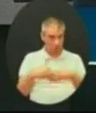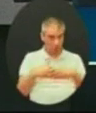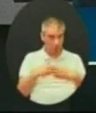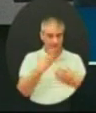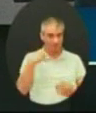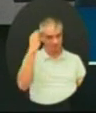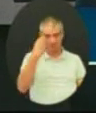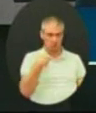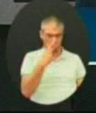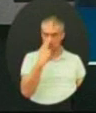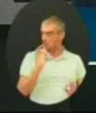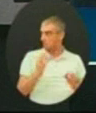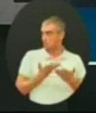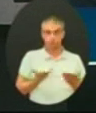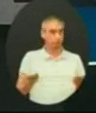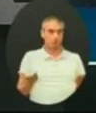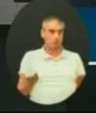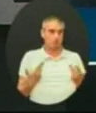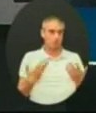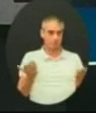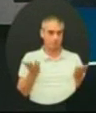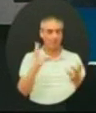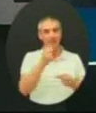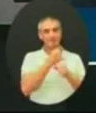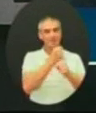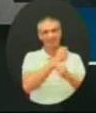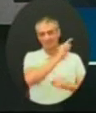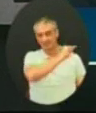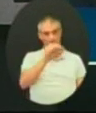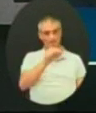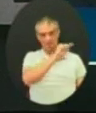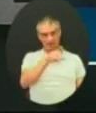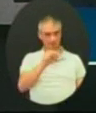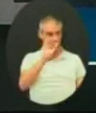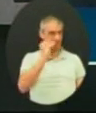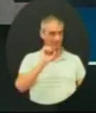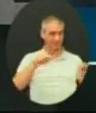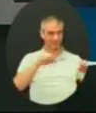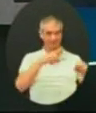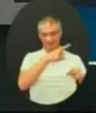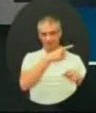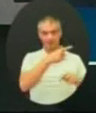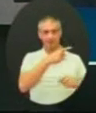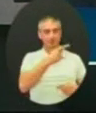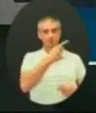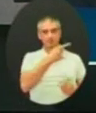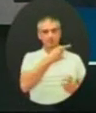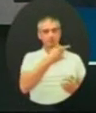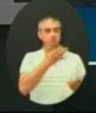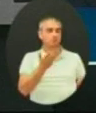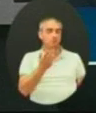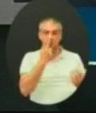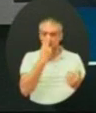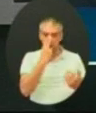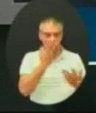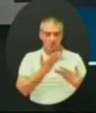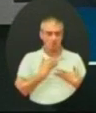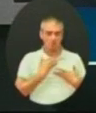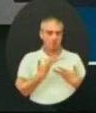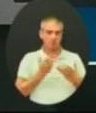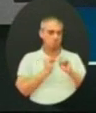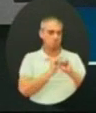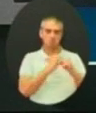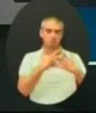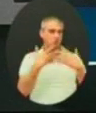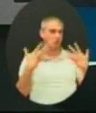שבפועל זה לא קורה. גם השליחים שמגיעים לכאן לישראל, בעיקר ג'ייסון גרינבלט, מנסים מאוד, אבל לא מקבלים איזשהו גב